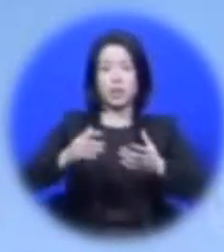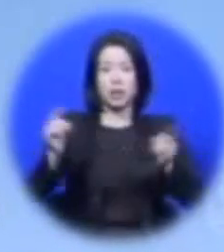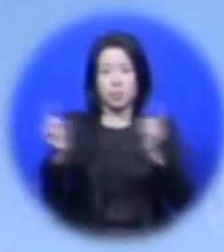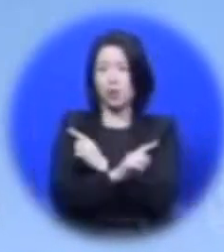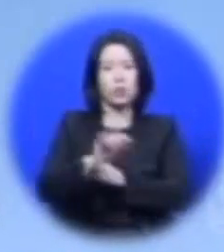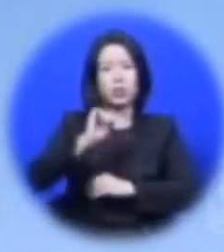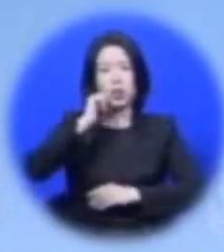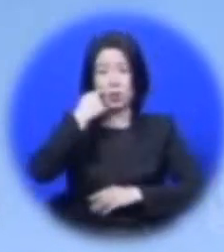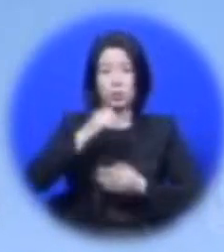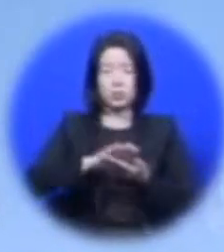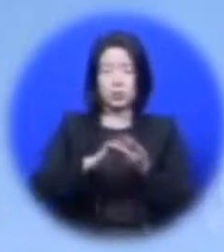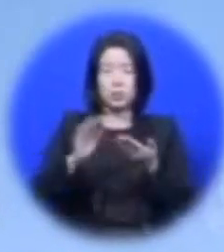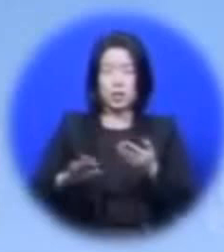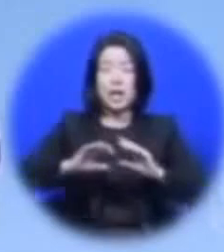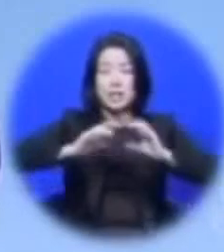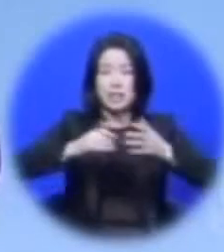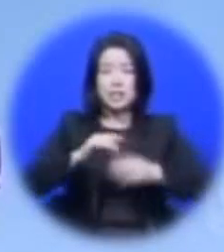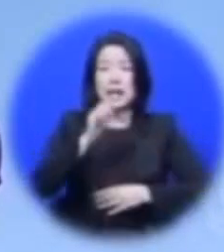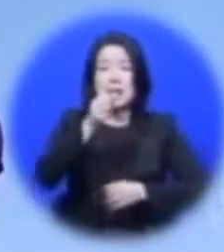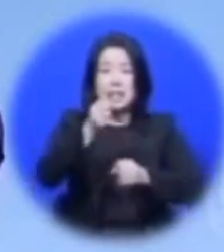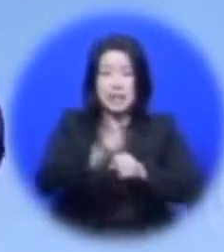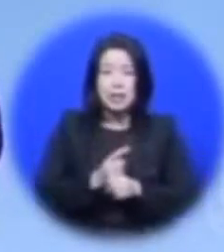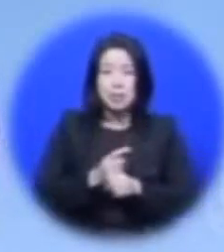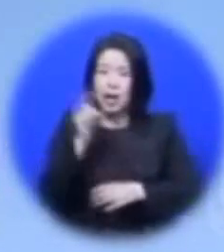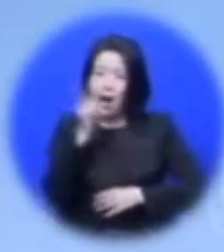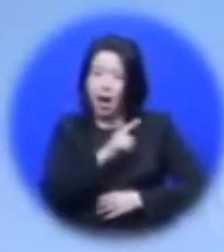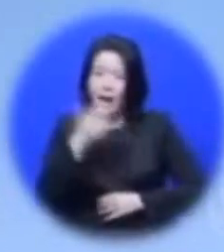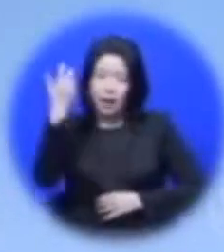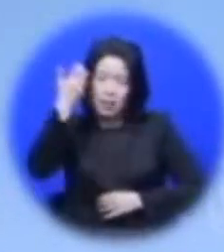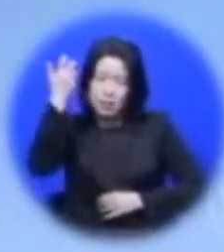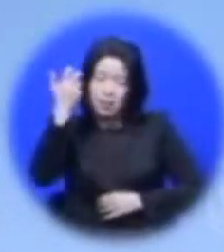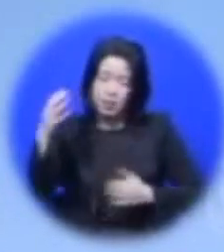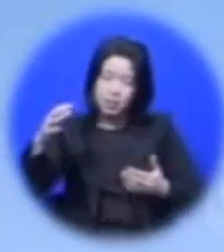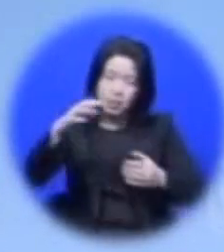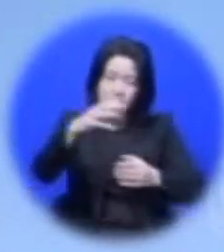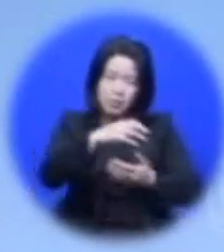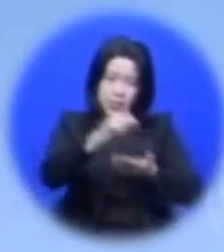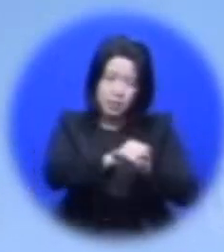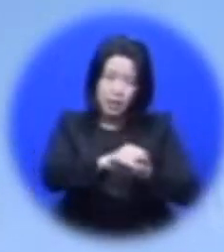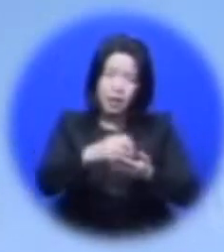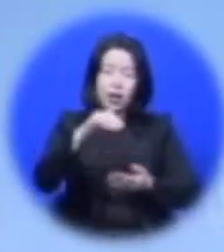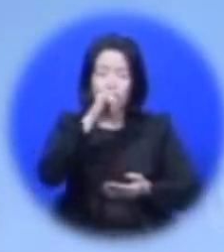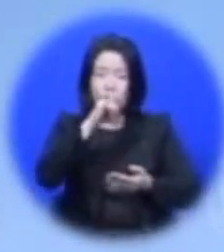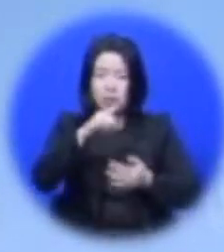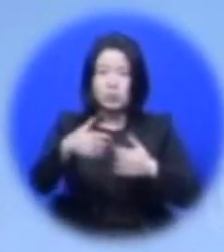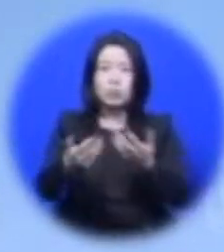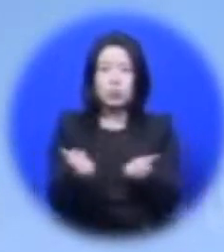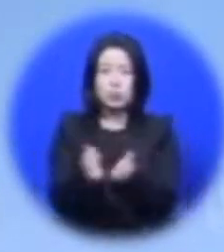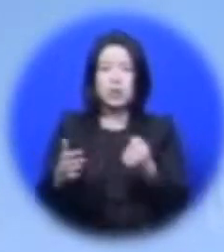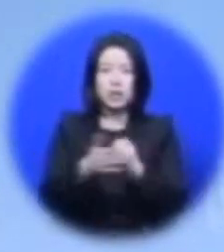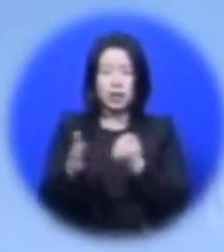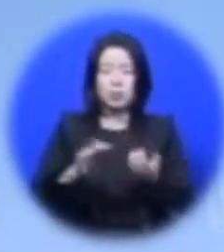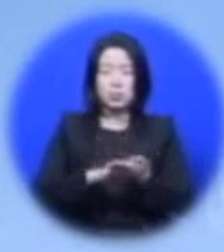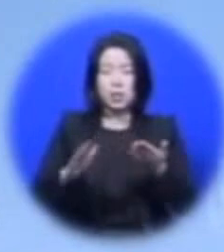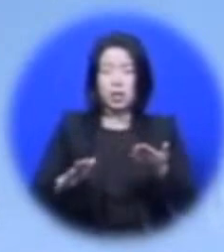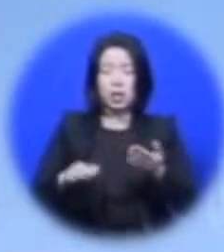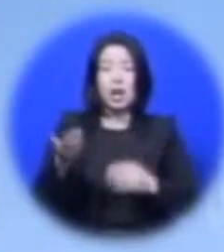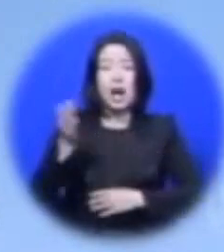바꿉니다. 세상은 이미 악한 영이 장악하고 있는 영역입니다. 그렇다고